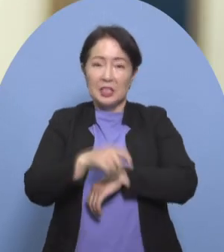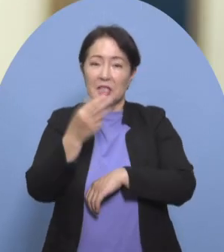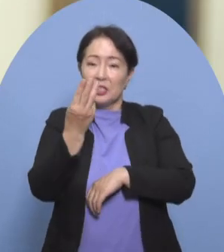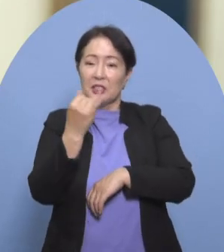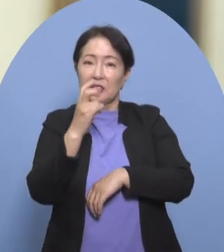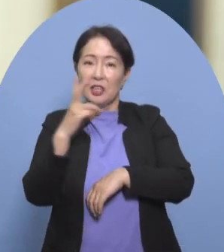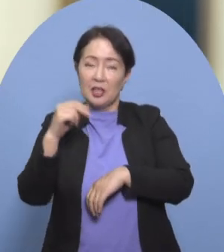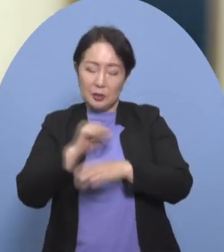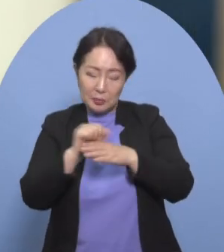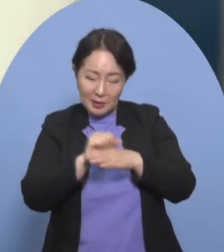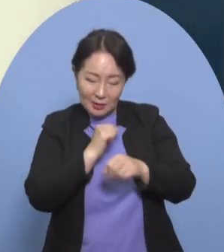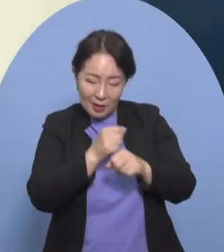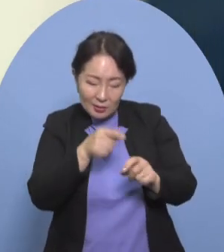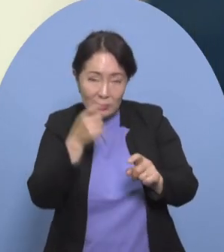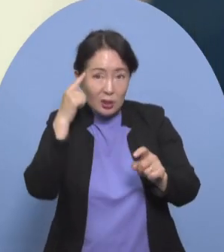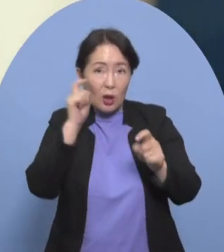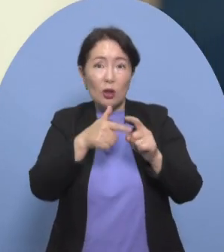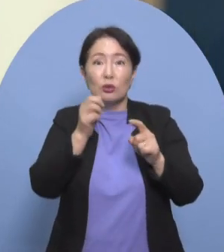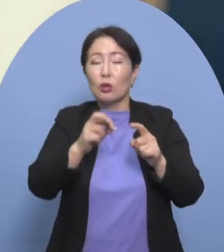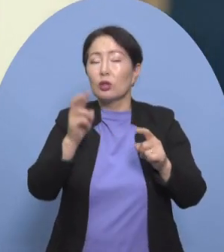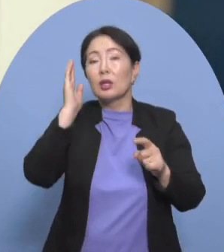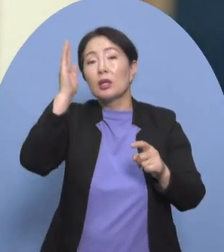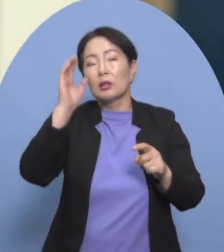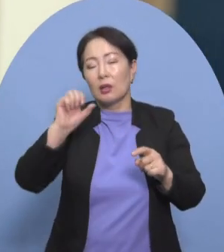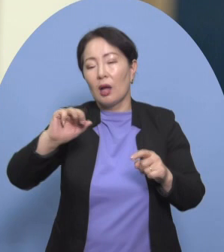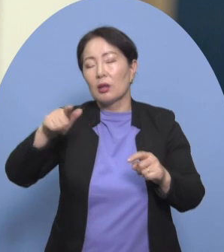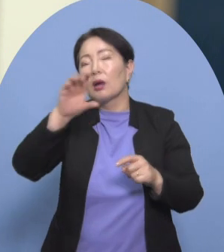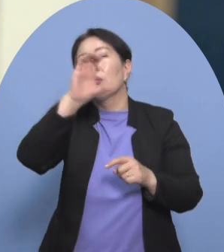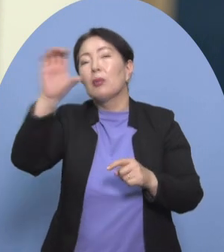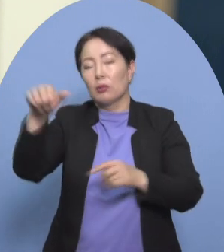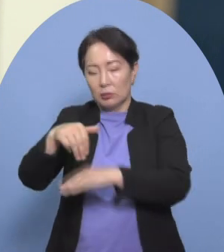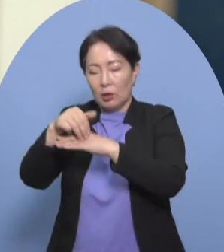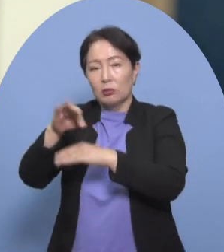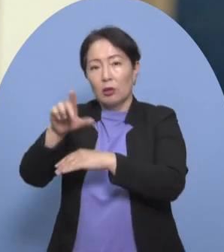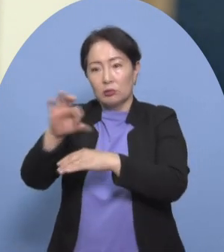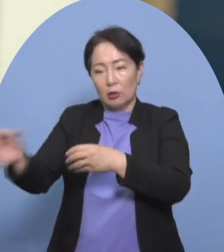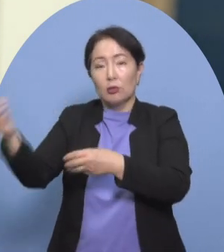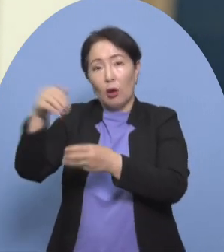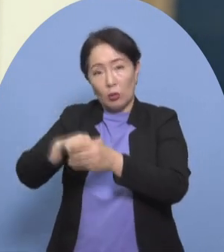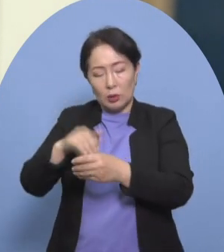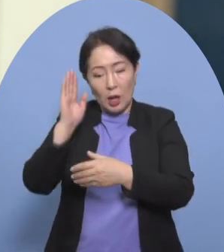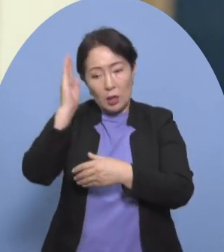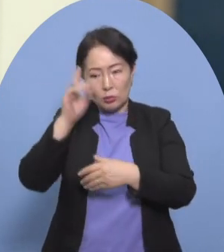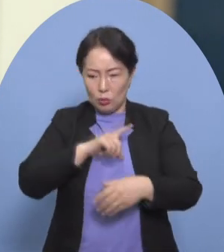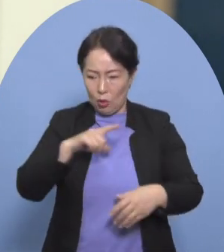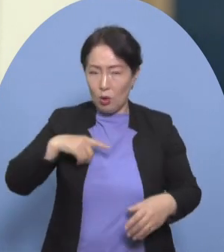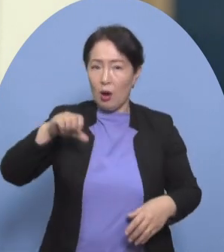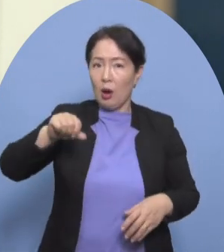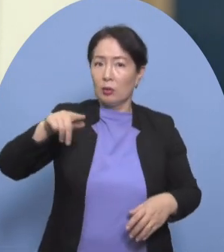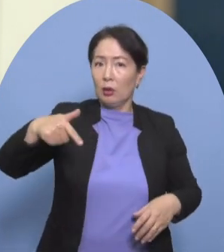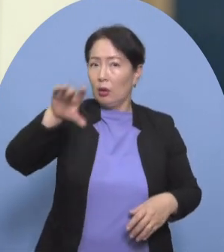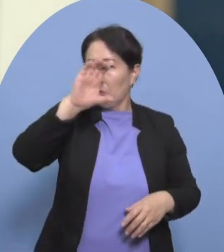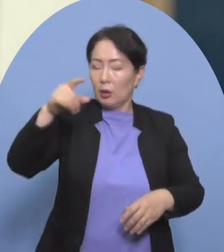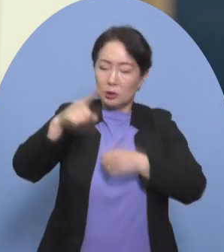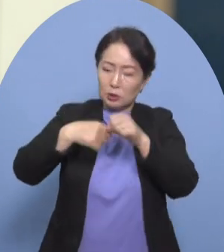Шинжээч бэлтгэх энэ ажлын бас гол зорилго бол ирээдүйд айлхтаа тэмцэх газрын тогтолцоонд нь шингээж өгөх, ирээдүйд өөрснөө